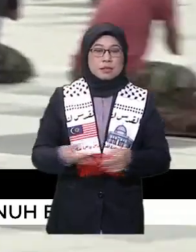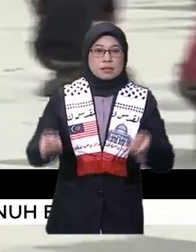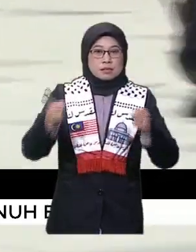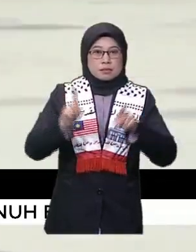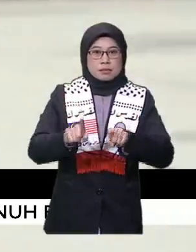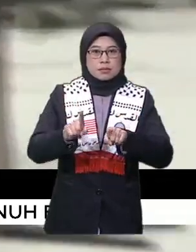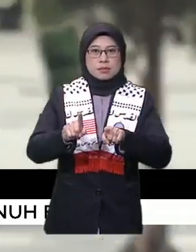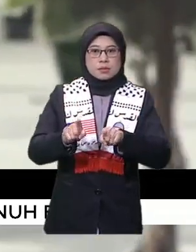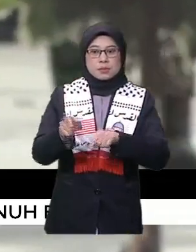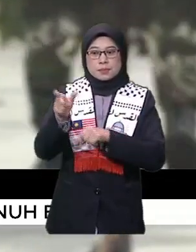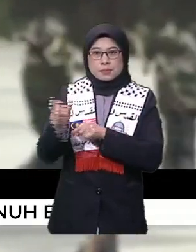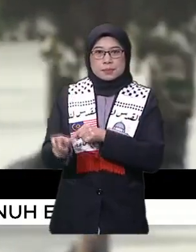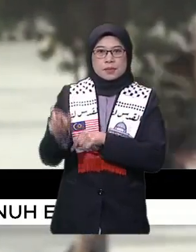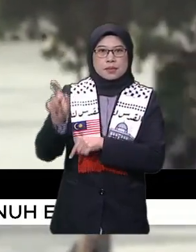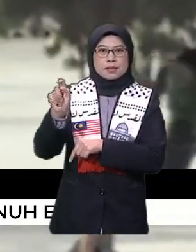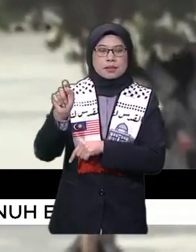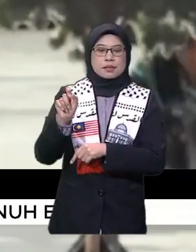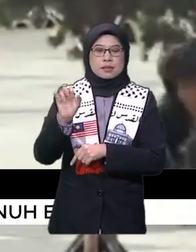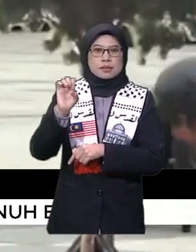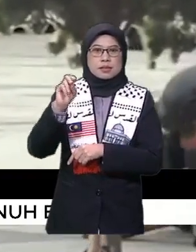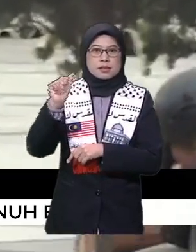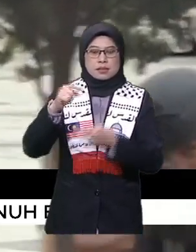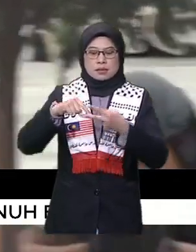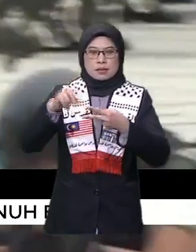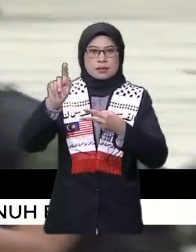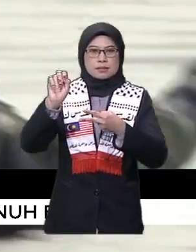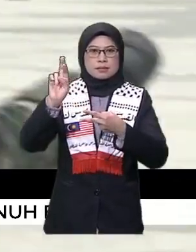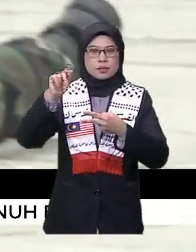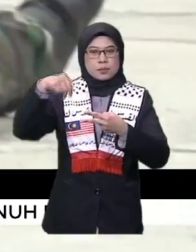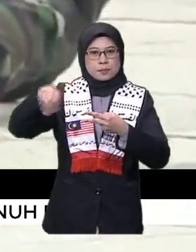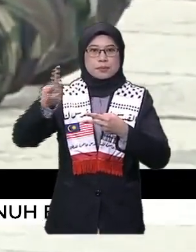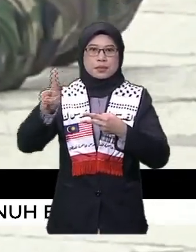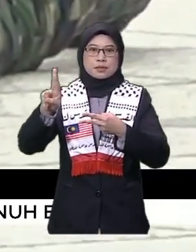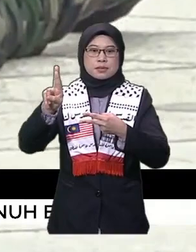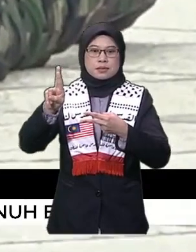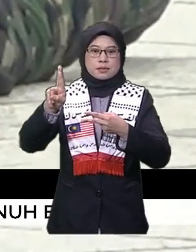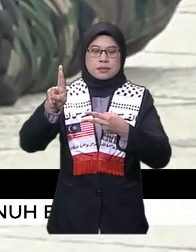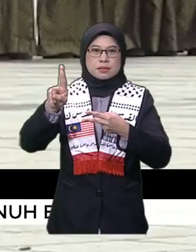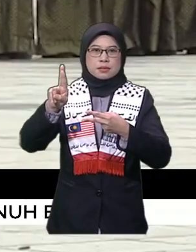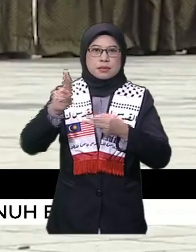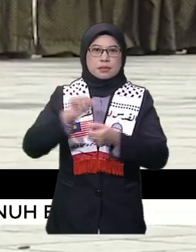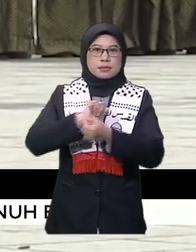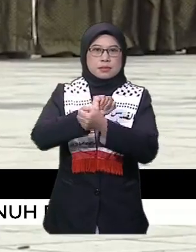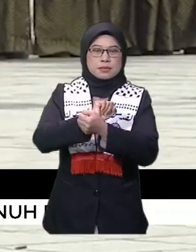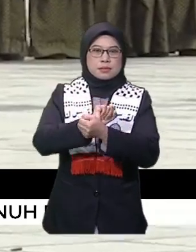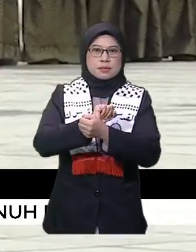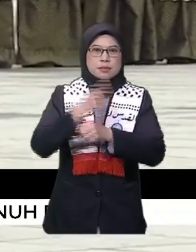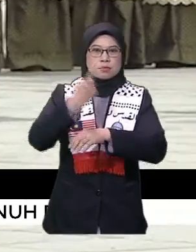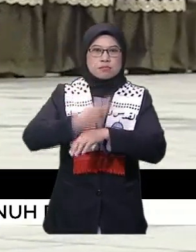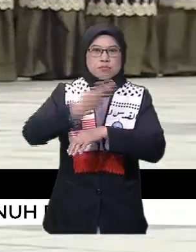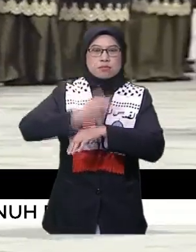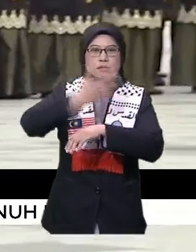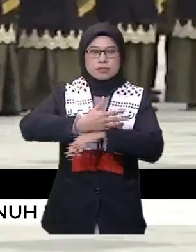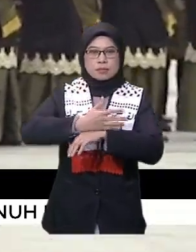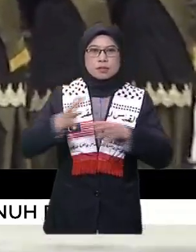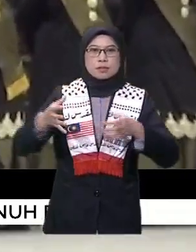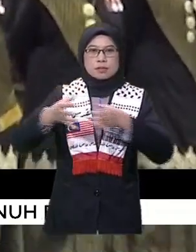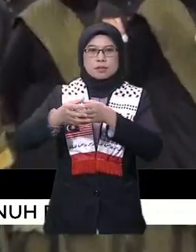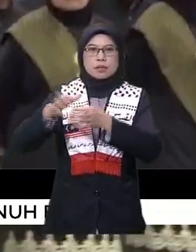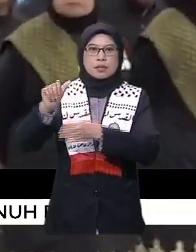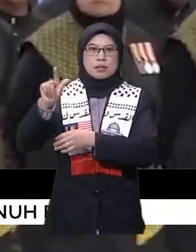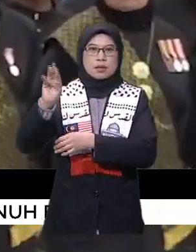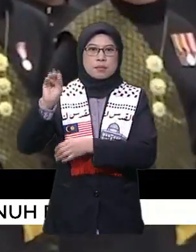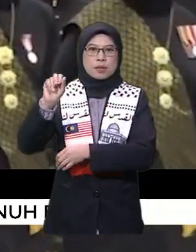itu, mendiang Sarjan Sagadevan dan mendiang Trooper Matthew ditawan selama beberapa hari oleh ahli kumpulan